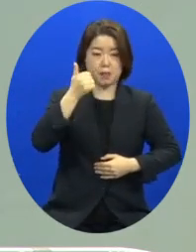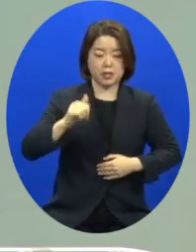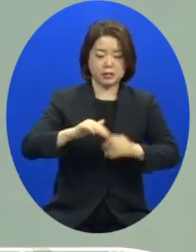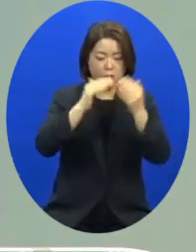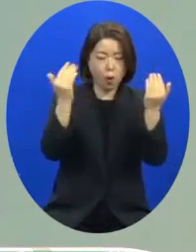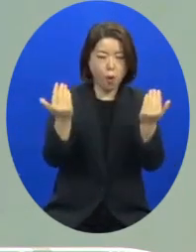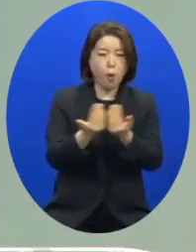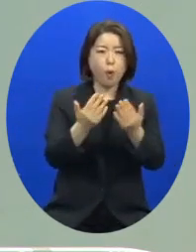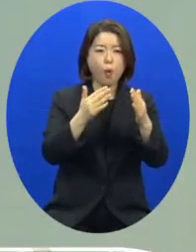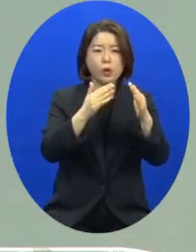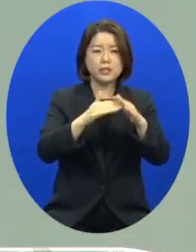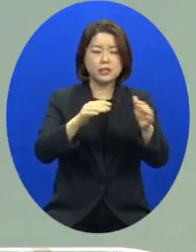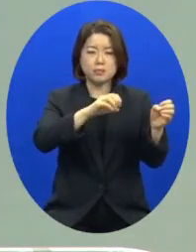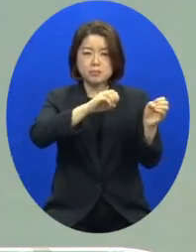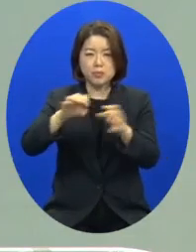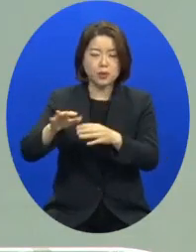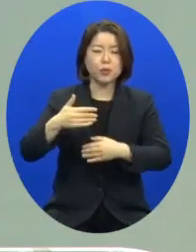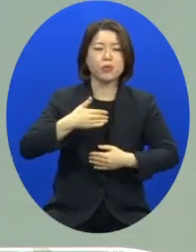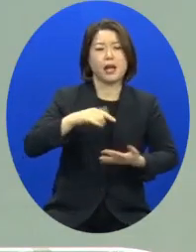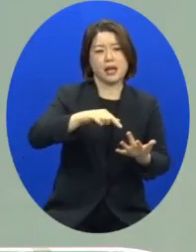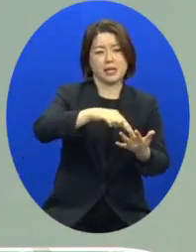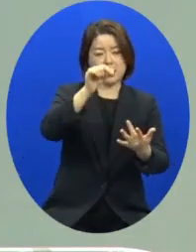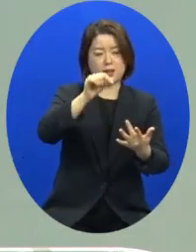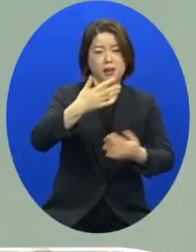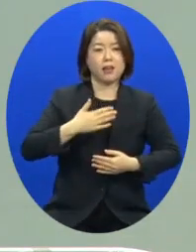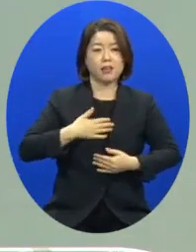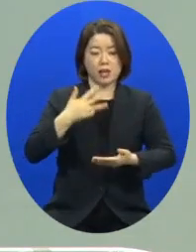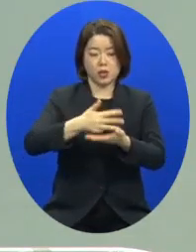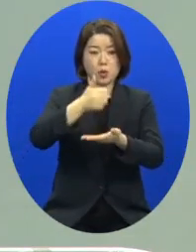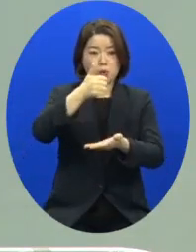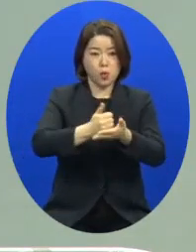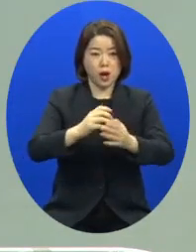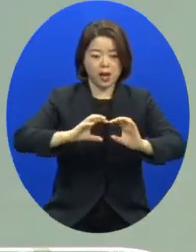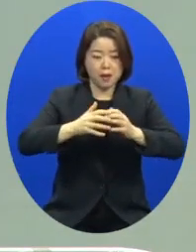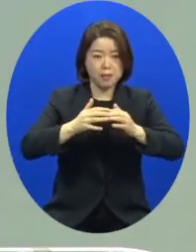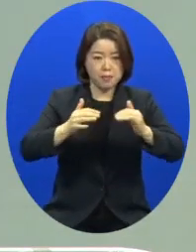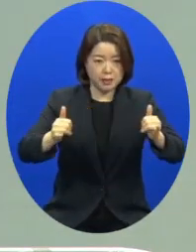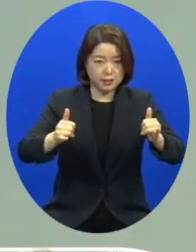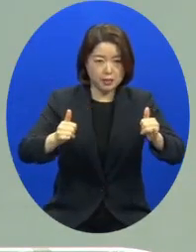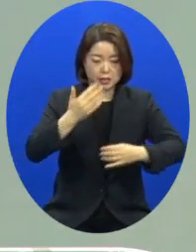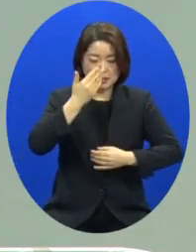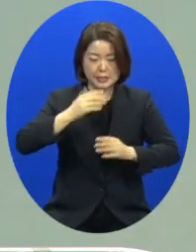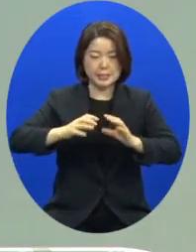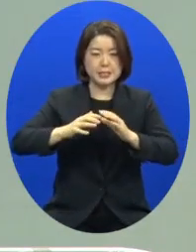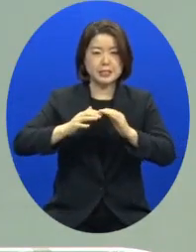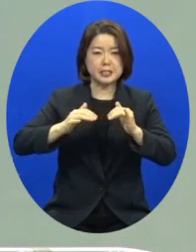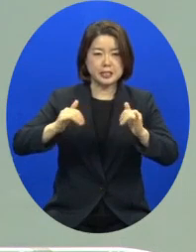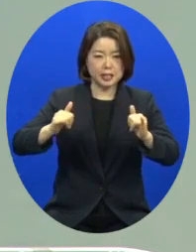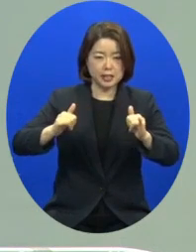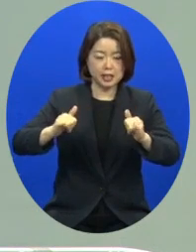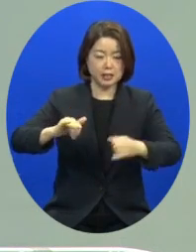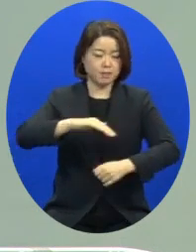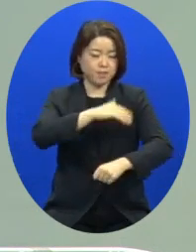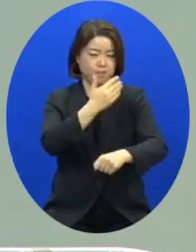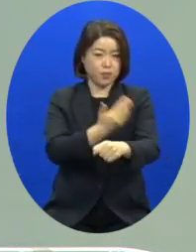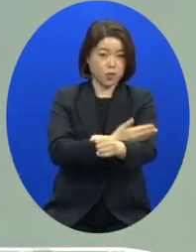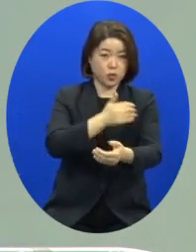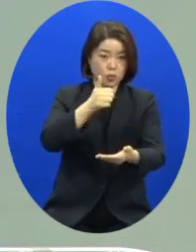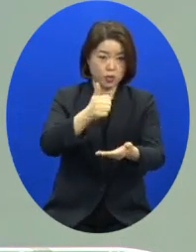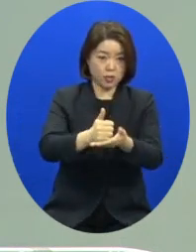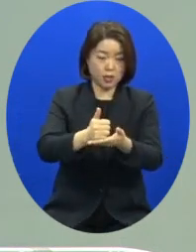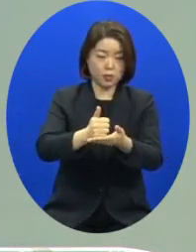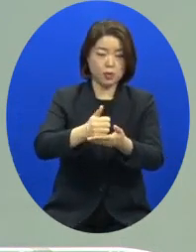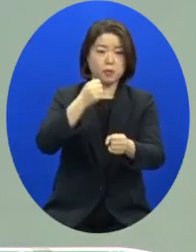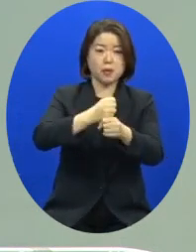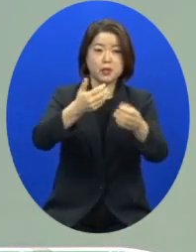버리고 나를 택하사 나를 여호와의 백성 이스라엘의 주권자로 삼으셨으니 내가